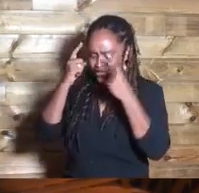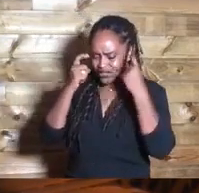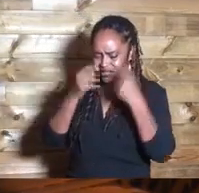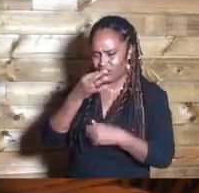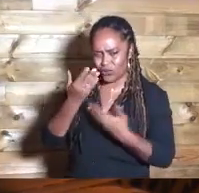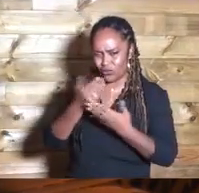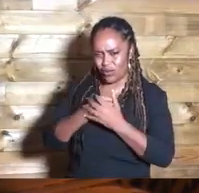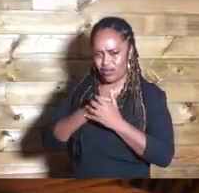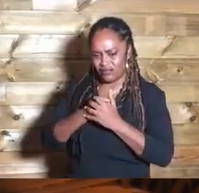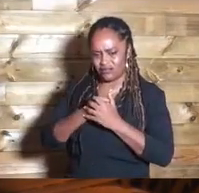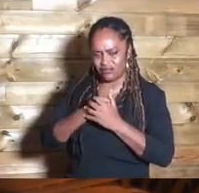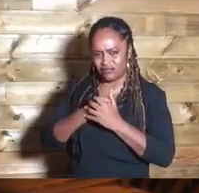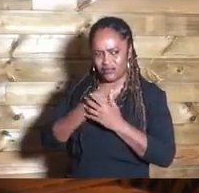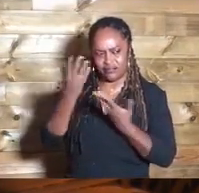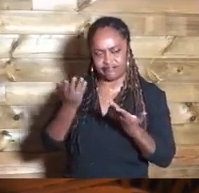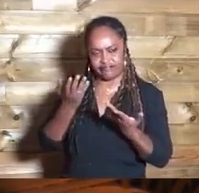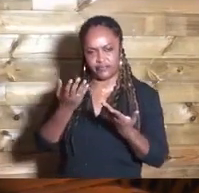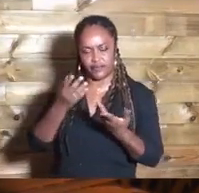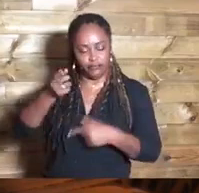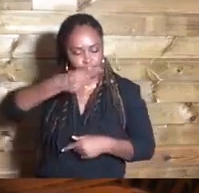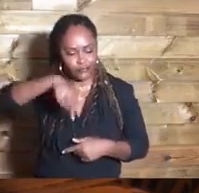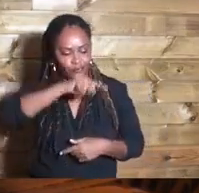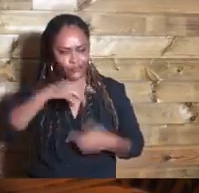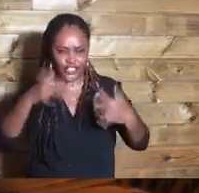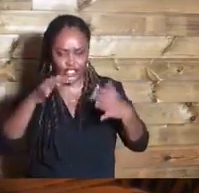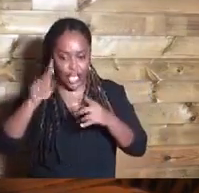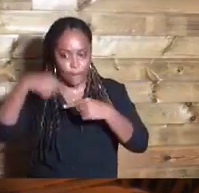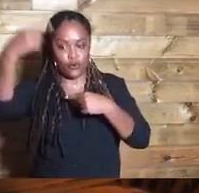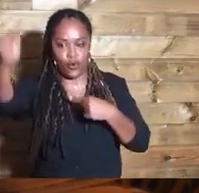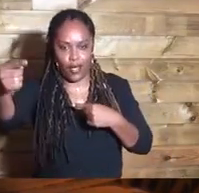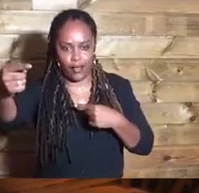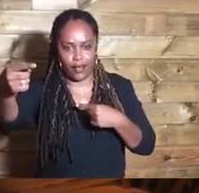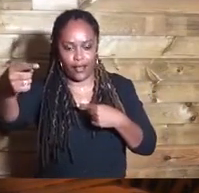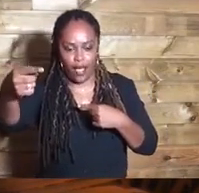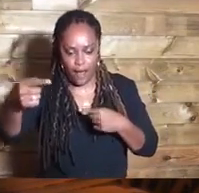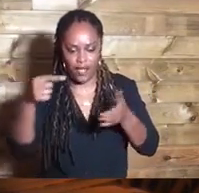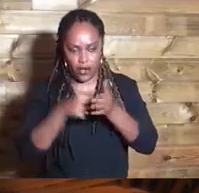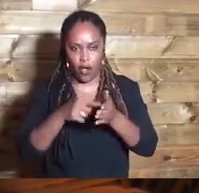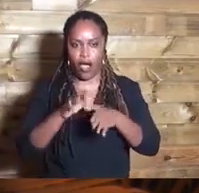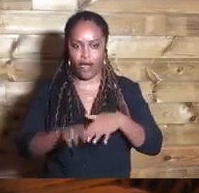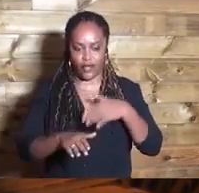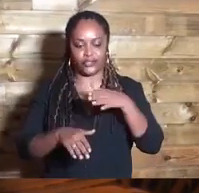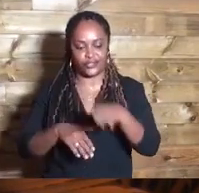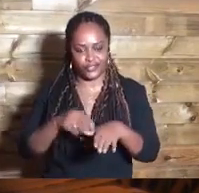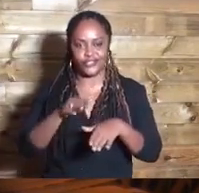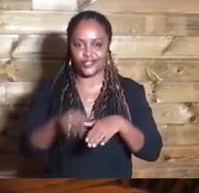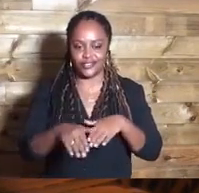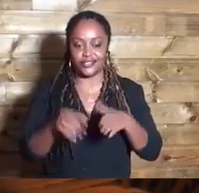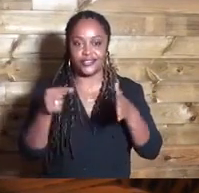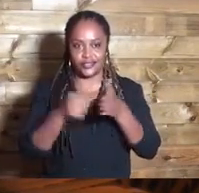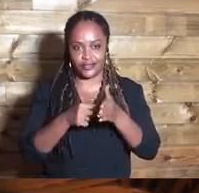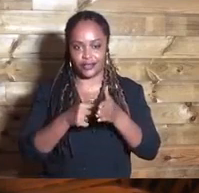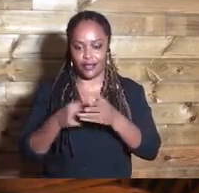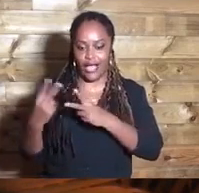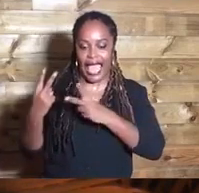pas ça, nous voulons faire. Hein? Comme nous j'ai gardé plus loin, donc là, nous qui mettons nous à avancer, à pas pour garder plus loin, c'est que pour arriver